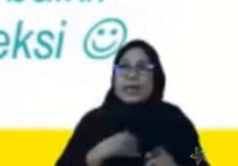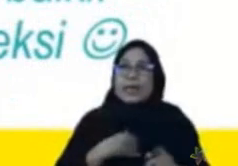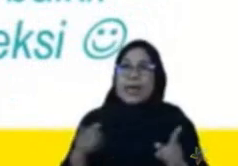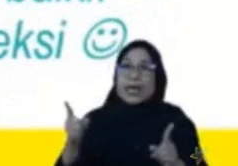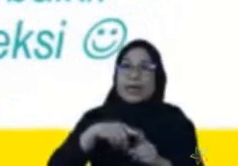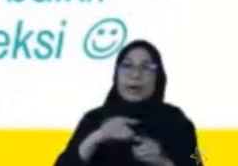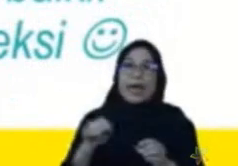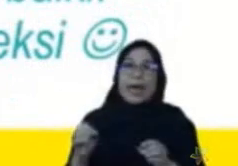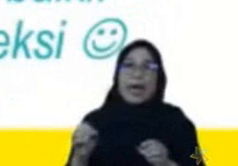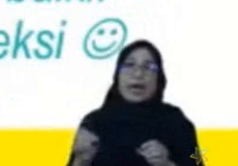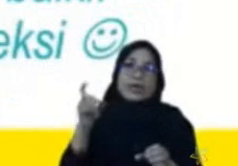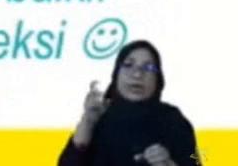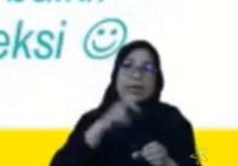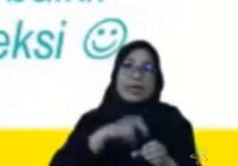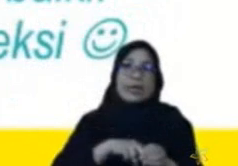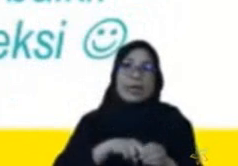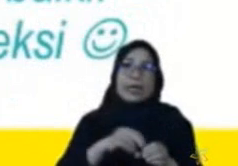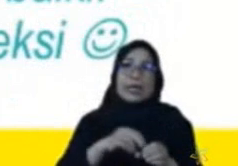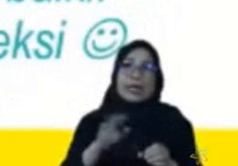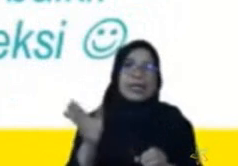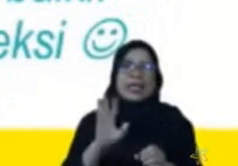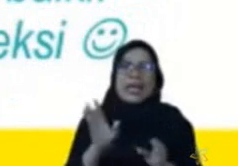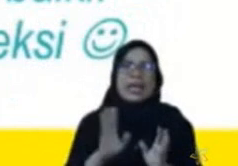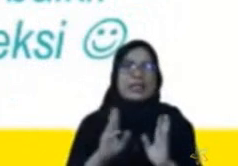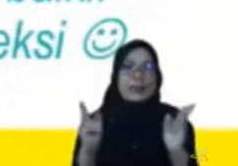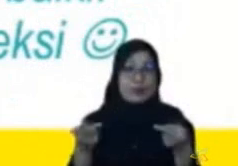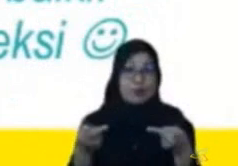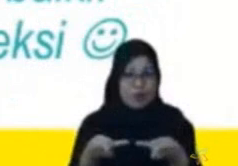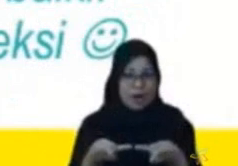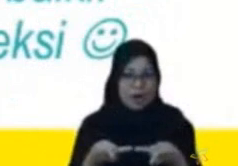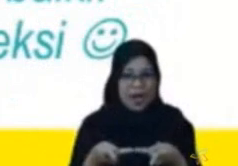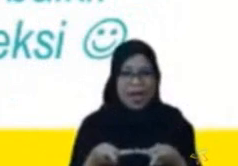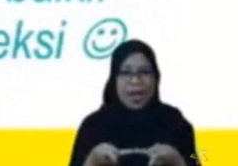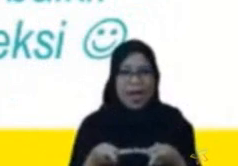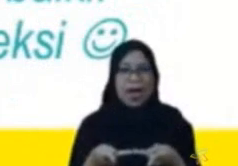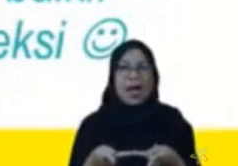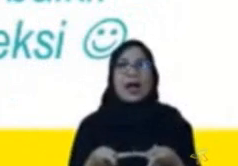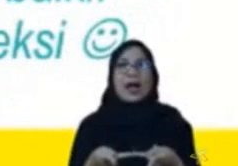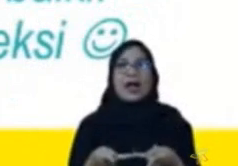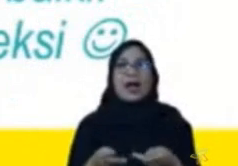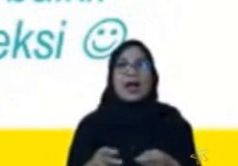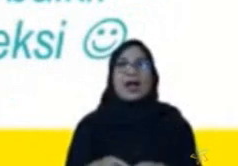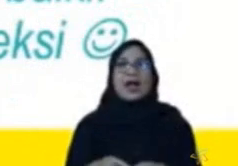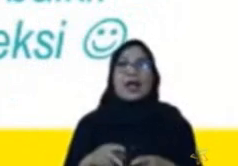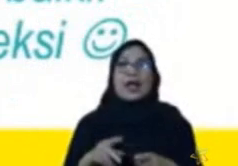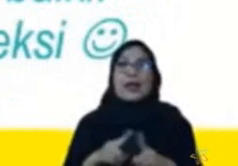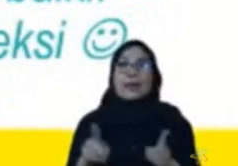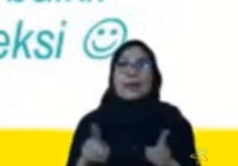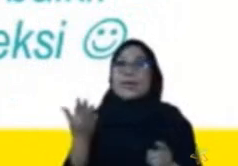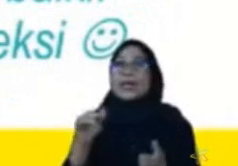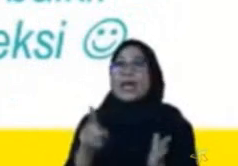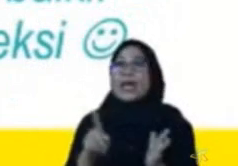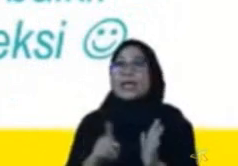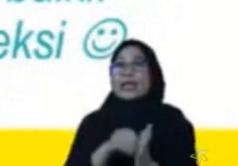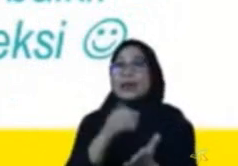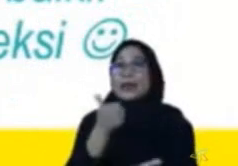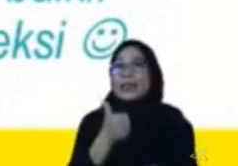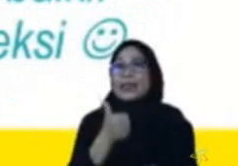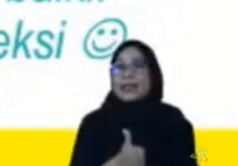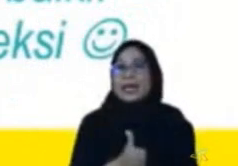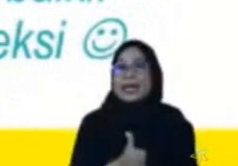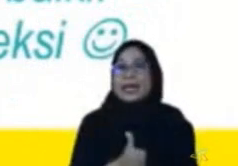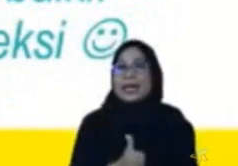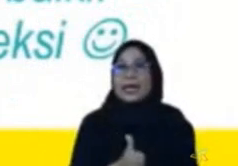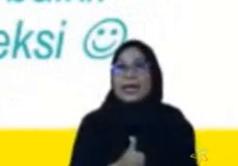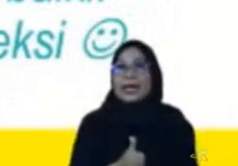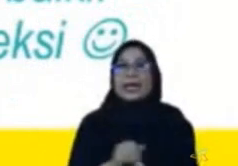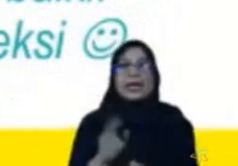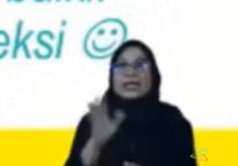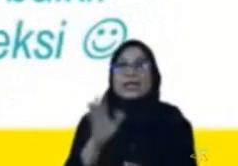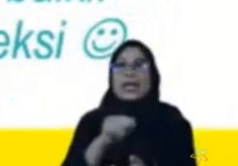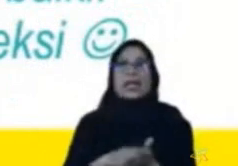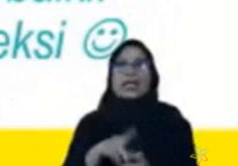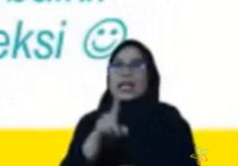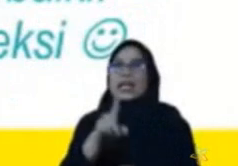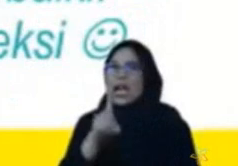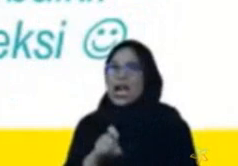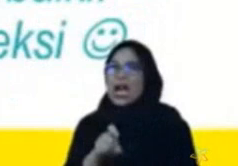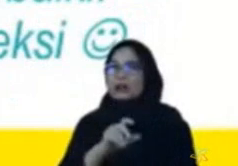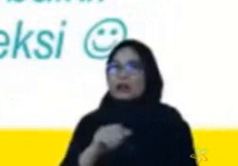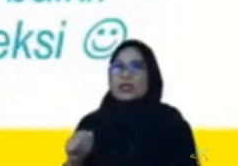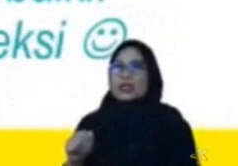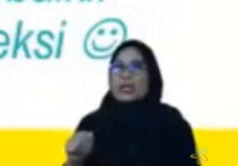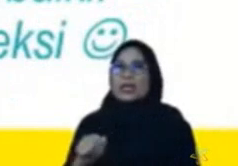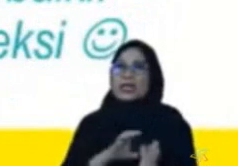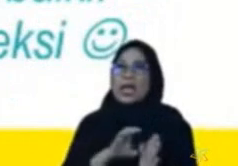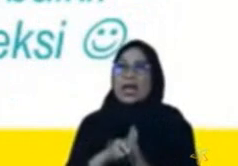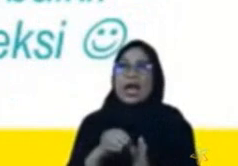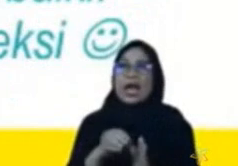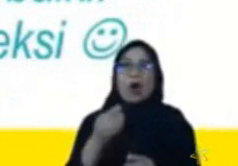juga jauh dari kata sempurna. Kemudian ini yang paling penting, jangan berpatokan pada keharusan penerapan metode yang dilakukan